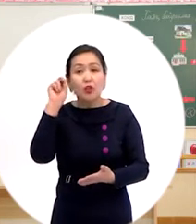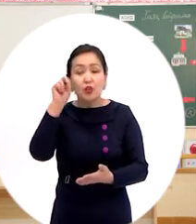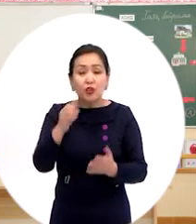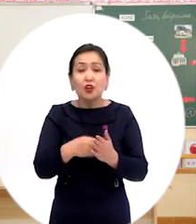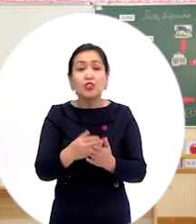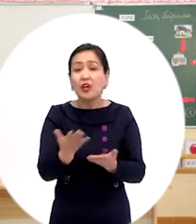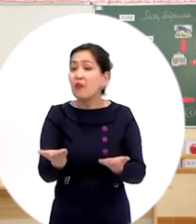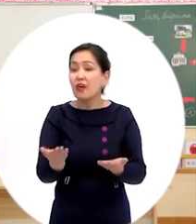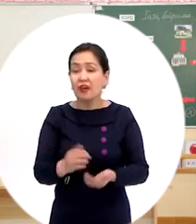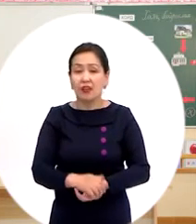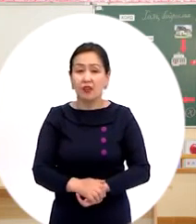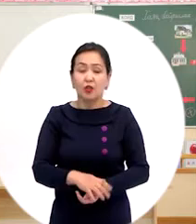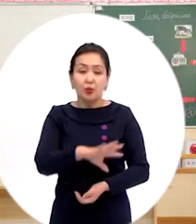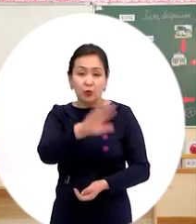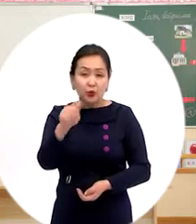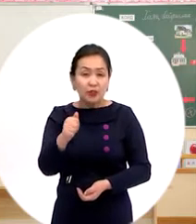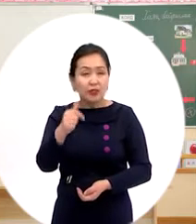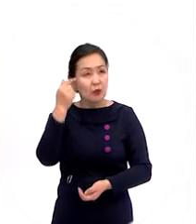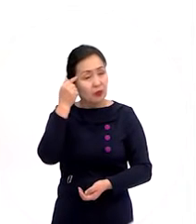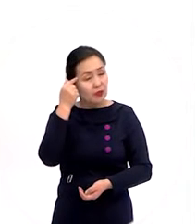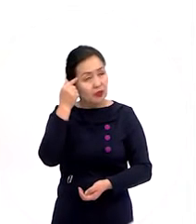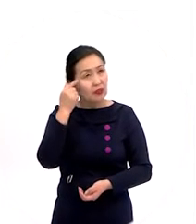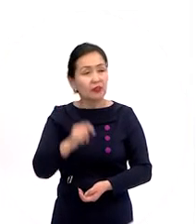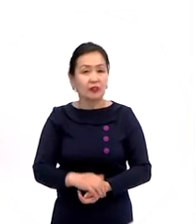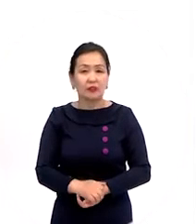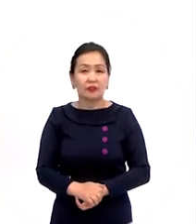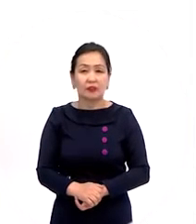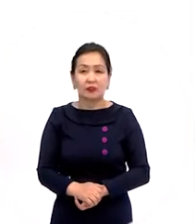За, бүгдээрээ анхааралтай бодъё.